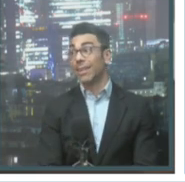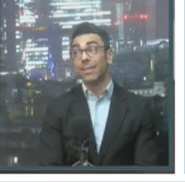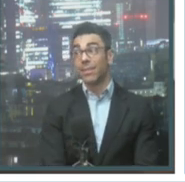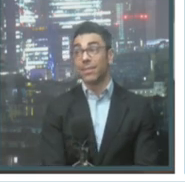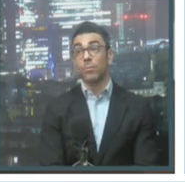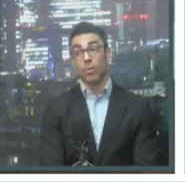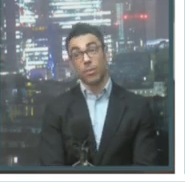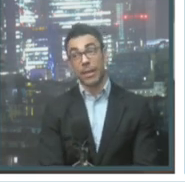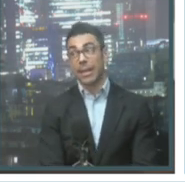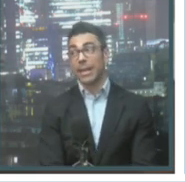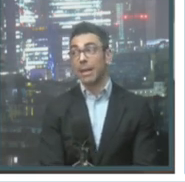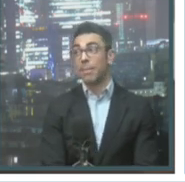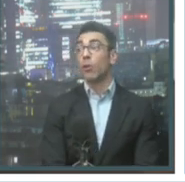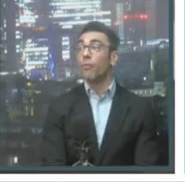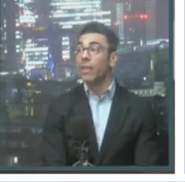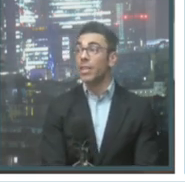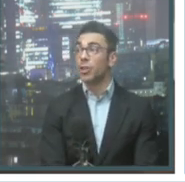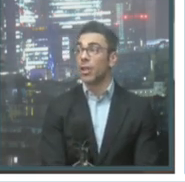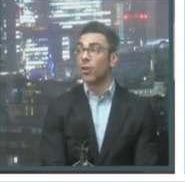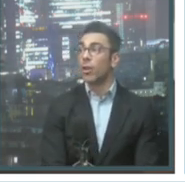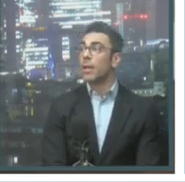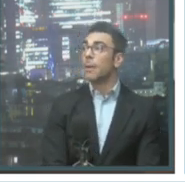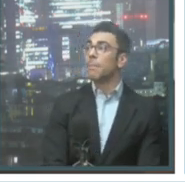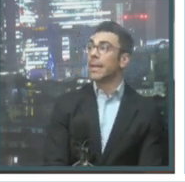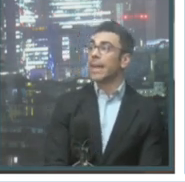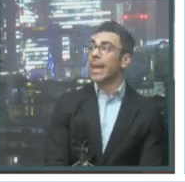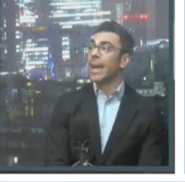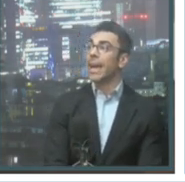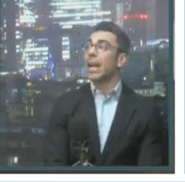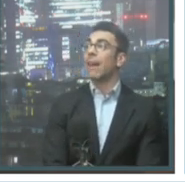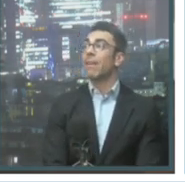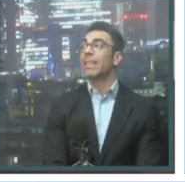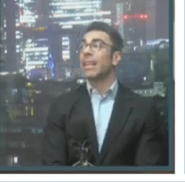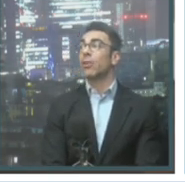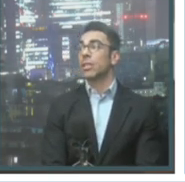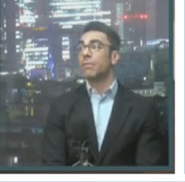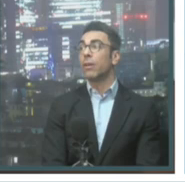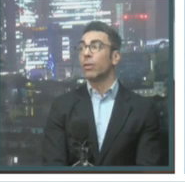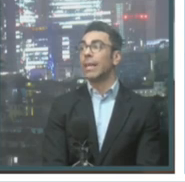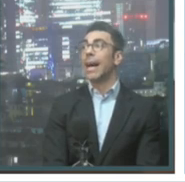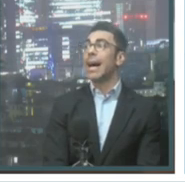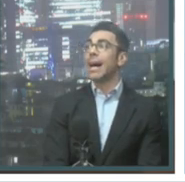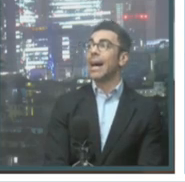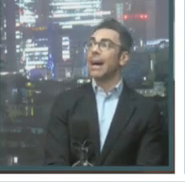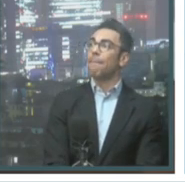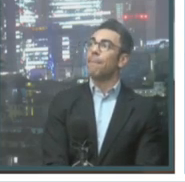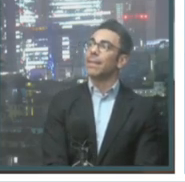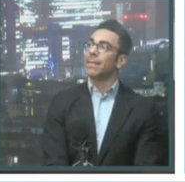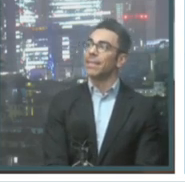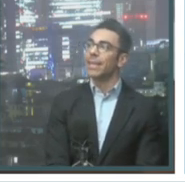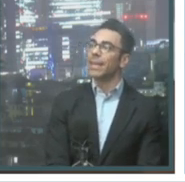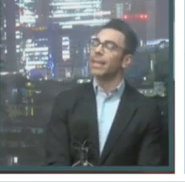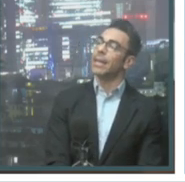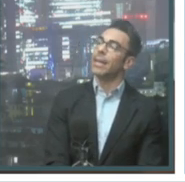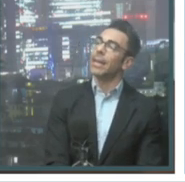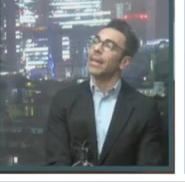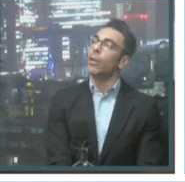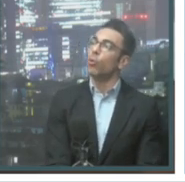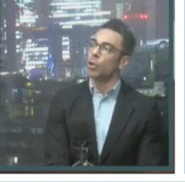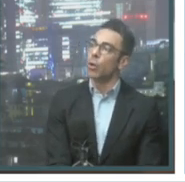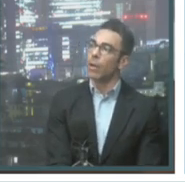lavorare tantissimo per convincerlo perchè aveva delle grosse difficoltà a mettersi in